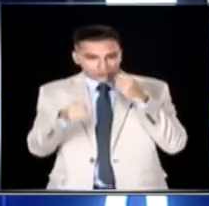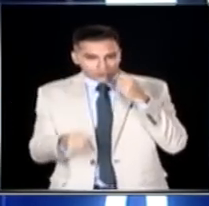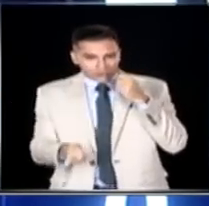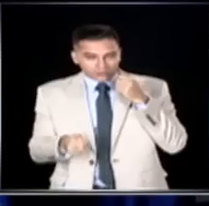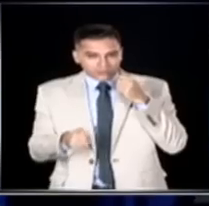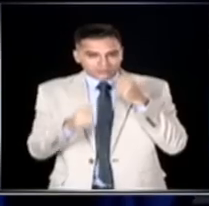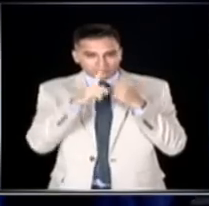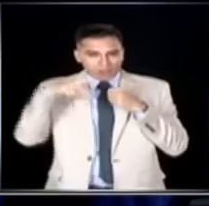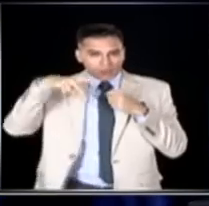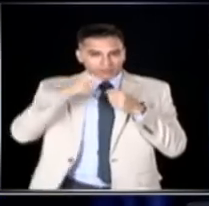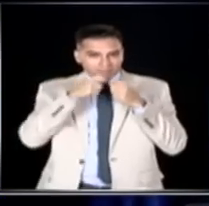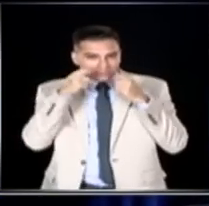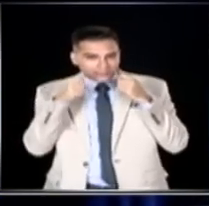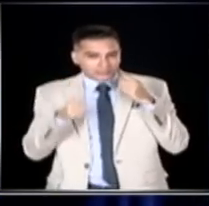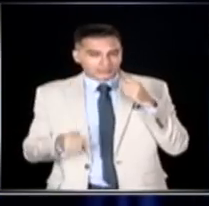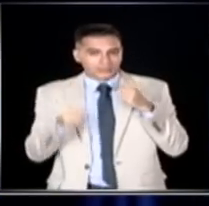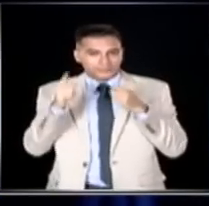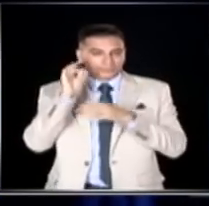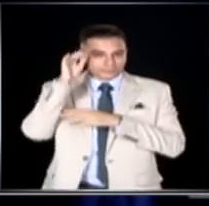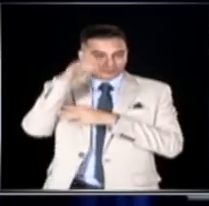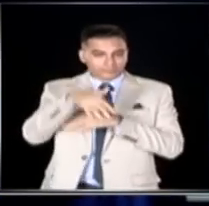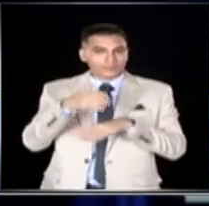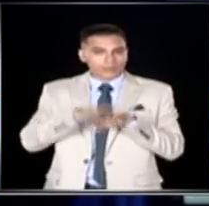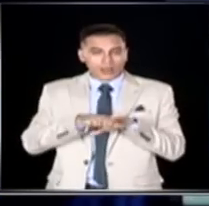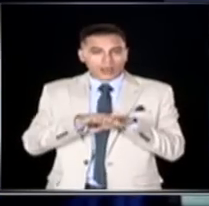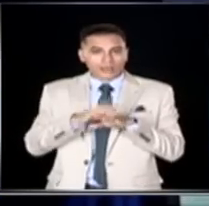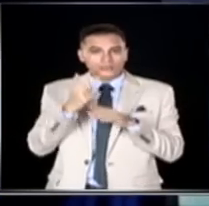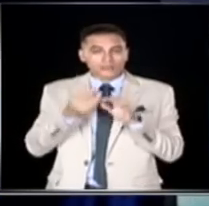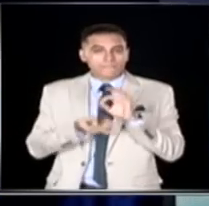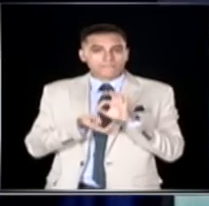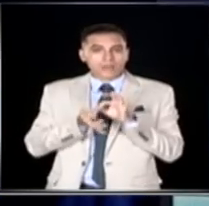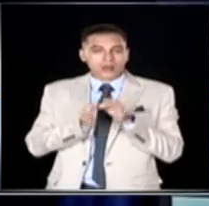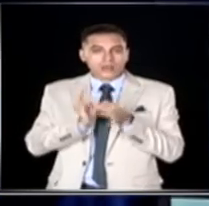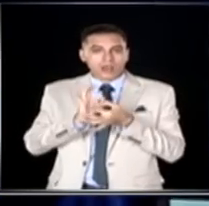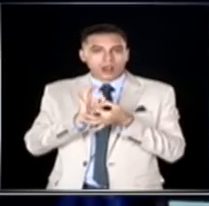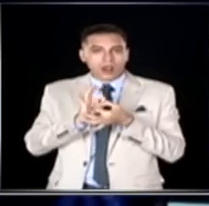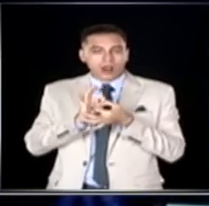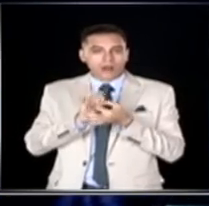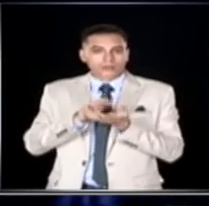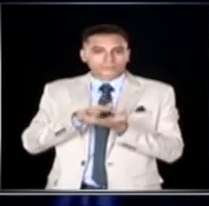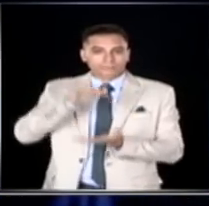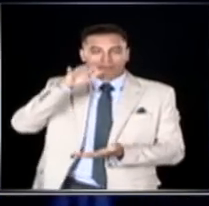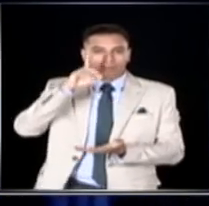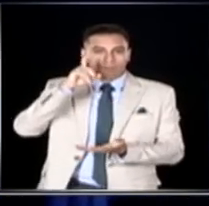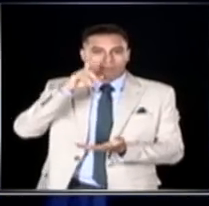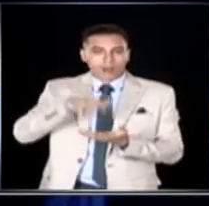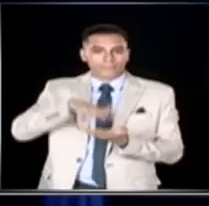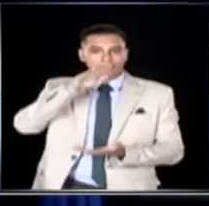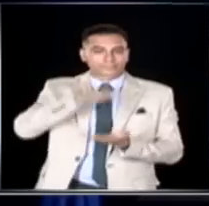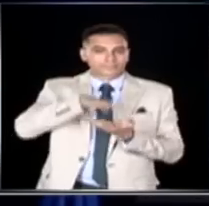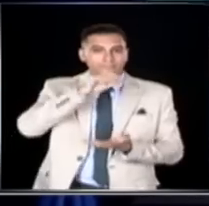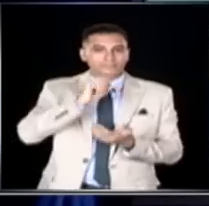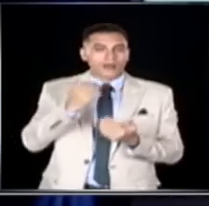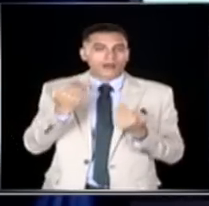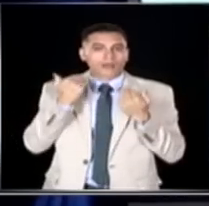180 متر، يحتوي على 2 مليار برميل من